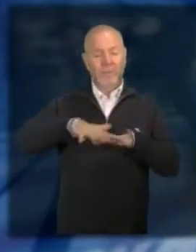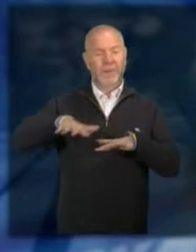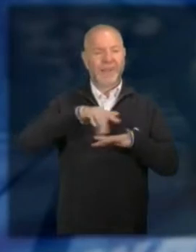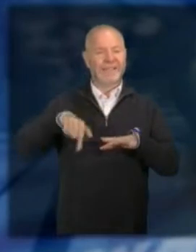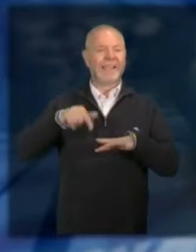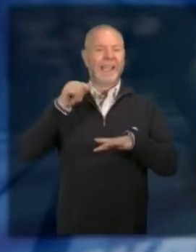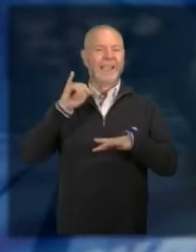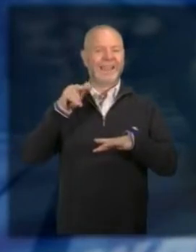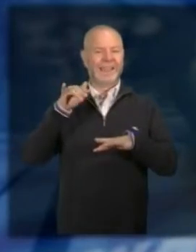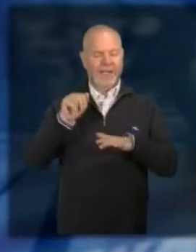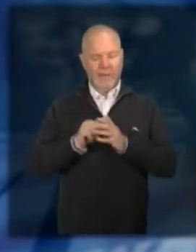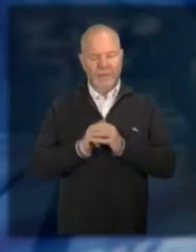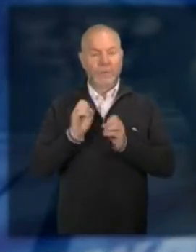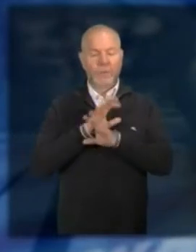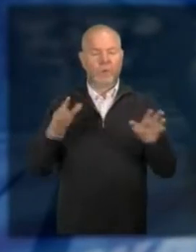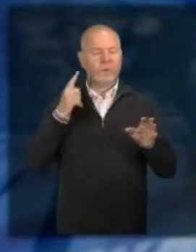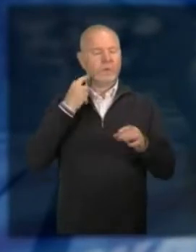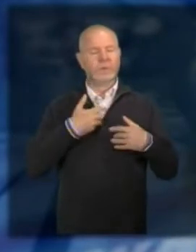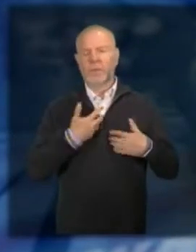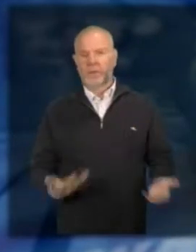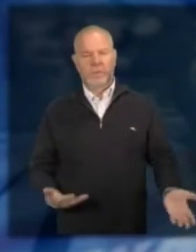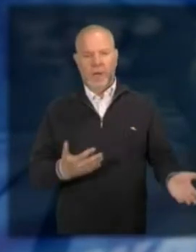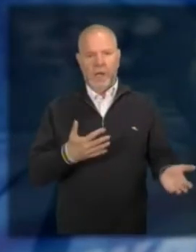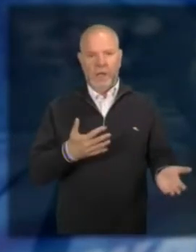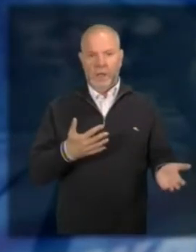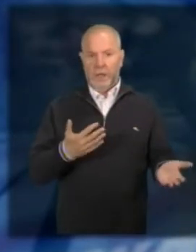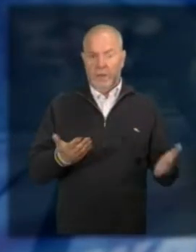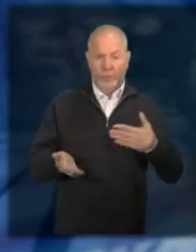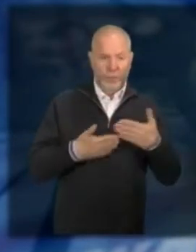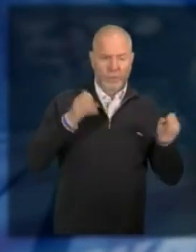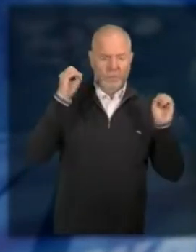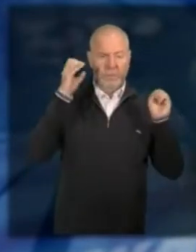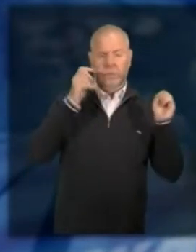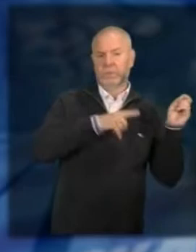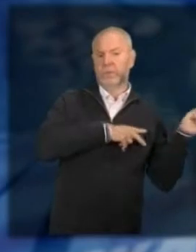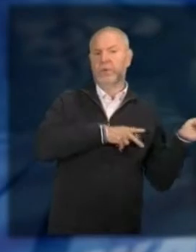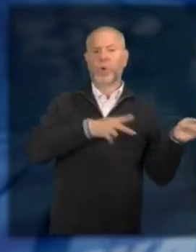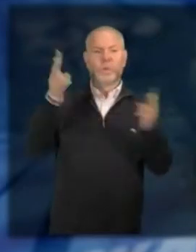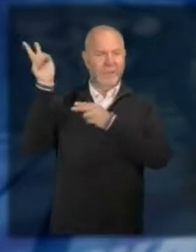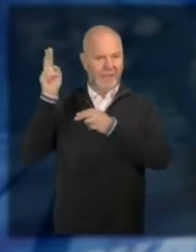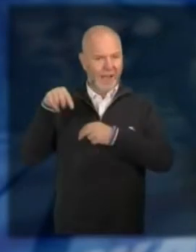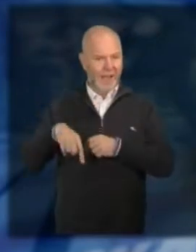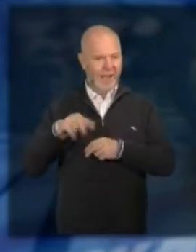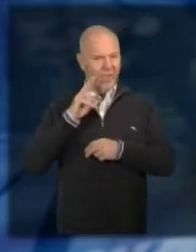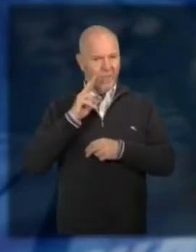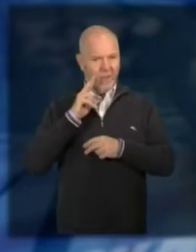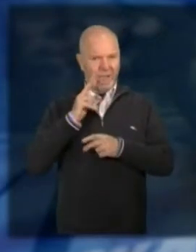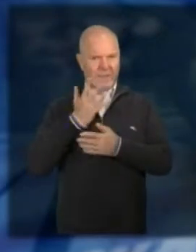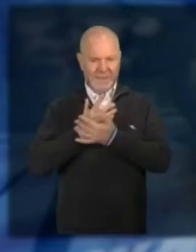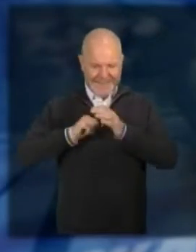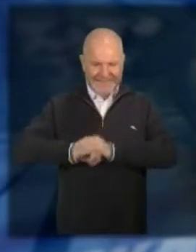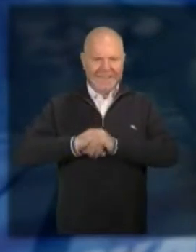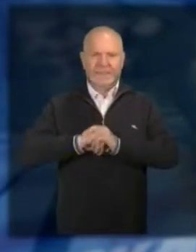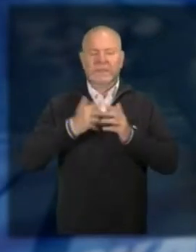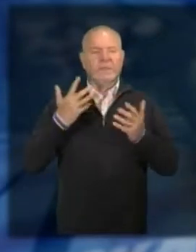le 17:30 quando improvvisamente si è sentita male. Inutile la corsa dell'ambulanza verso l'ospedale Castelli, tentativi disperati dei sanitari